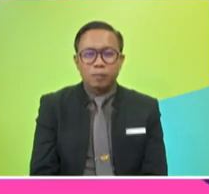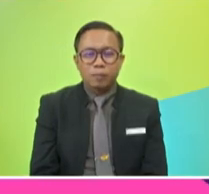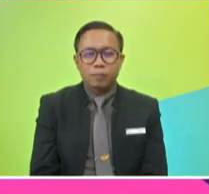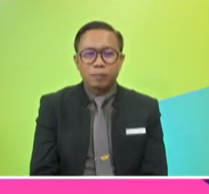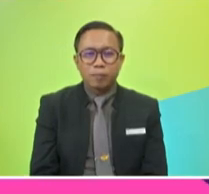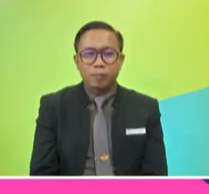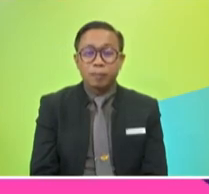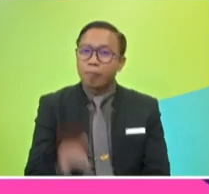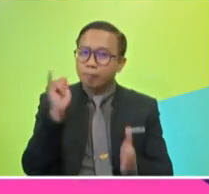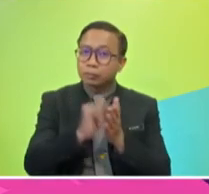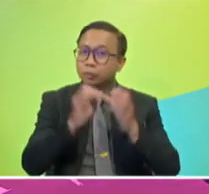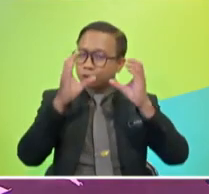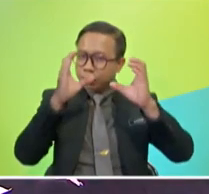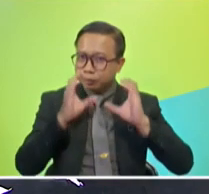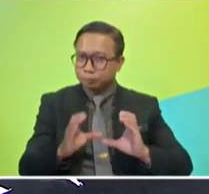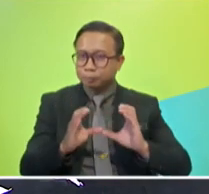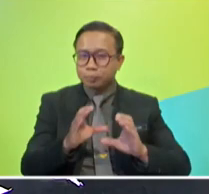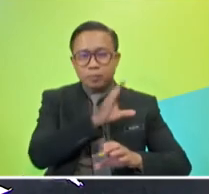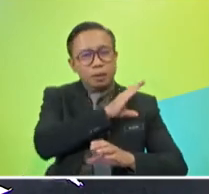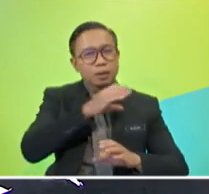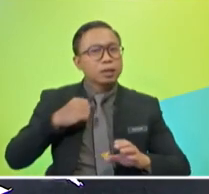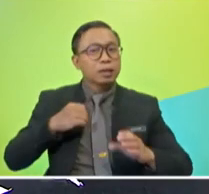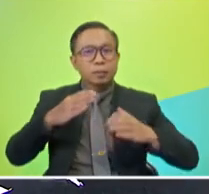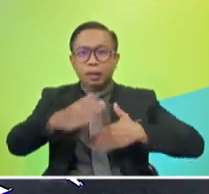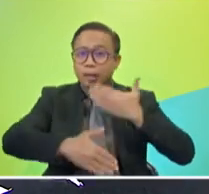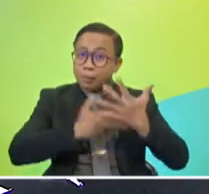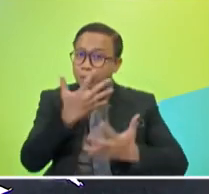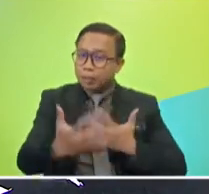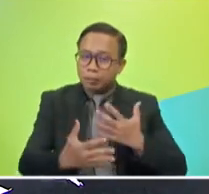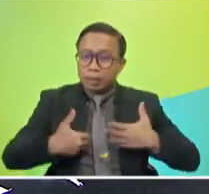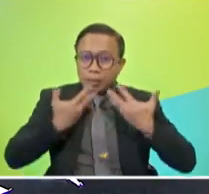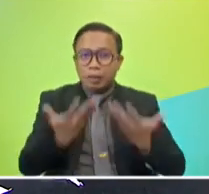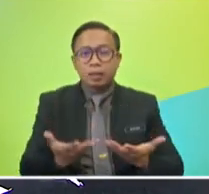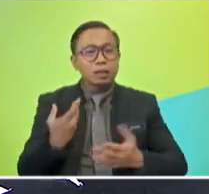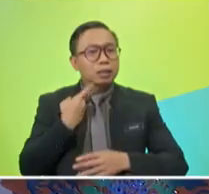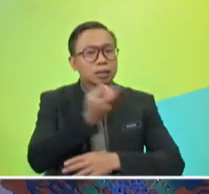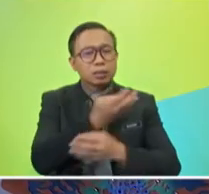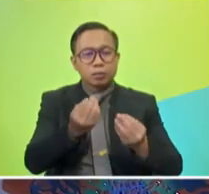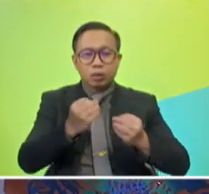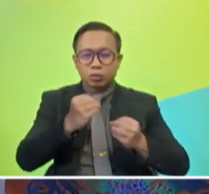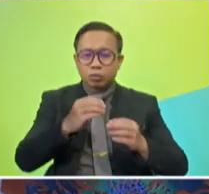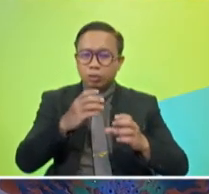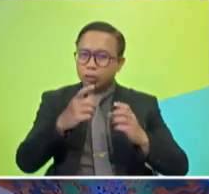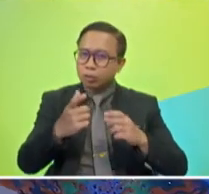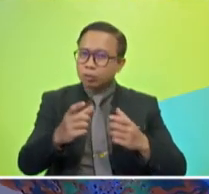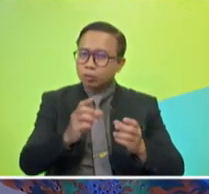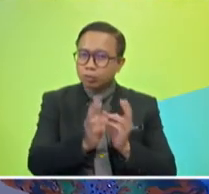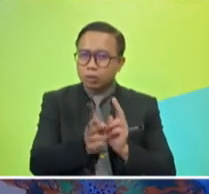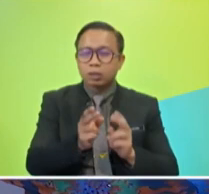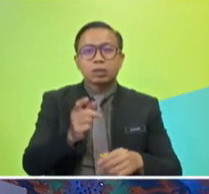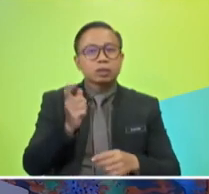itu adalah cara dan bagaimana kita mengatasi situasi tadi